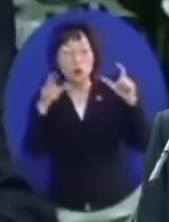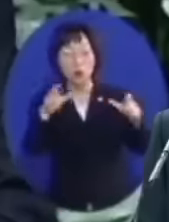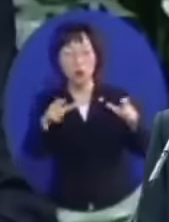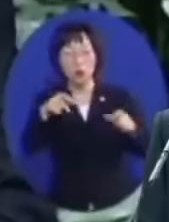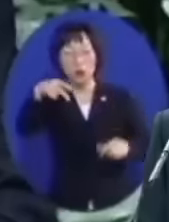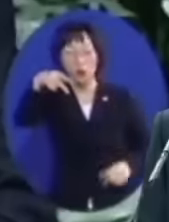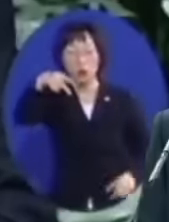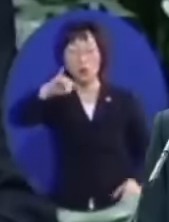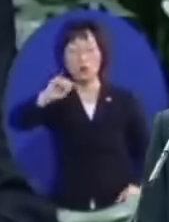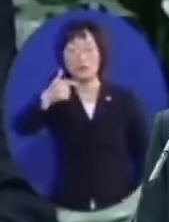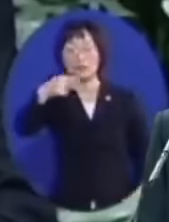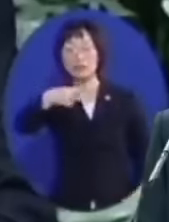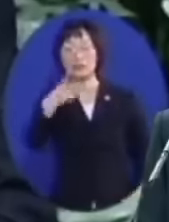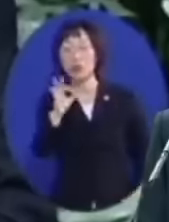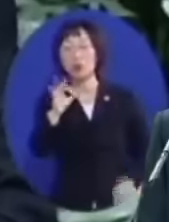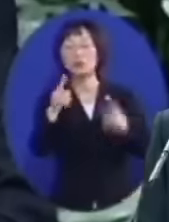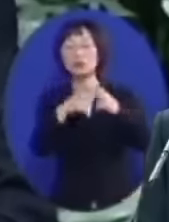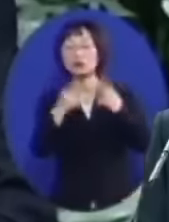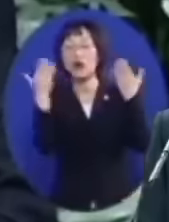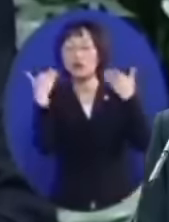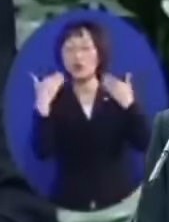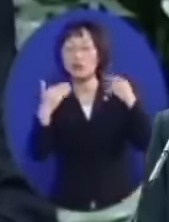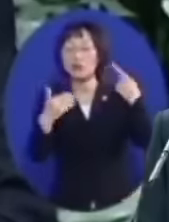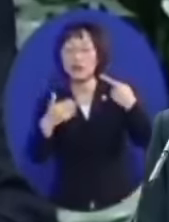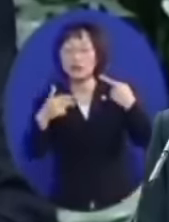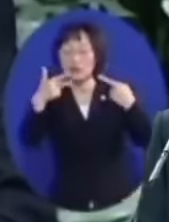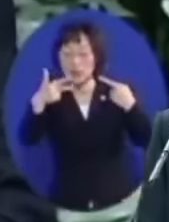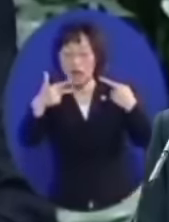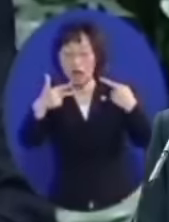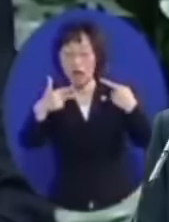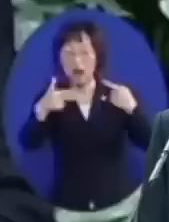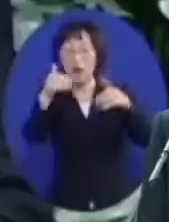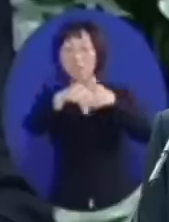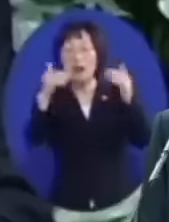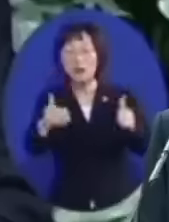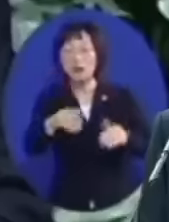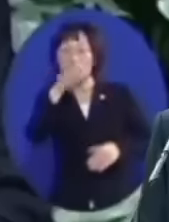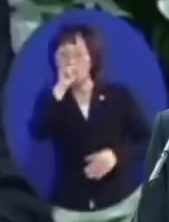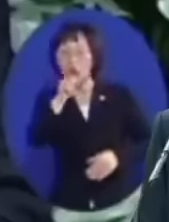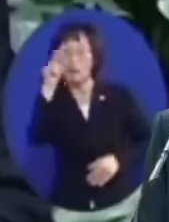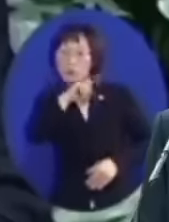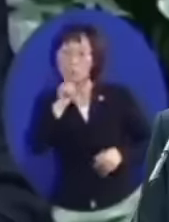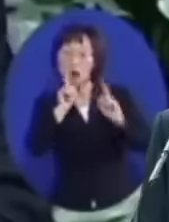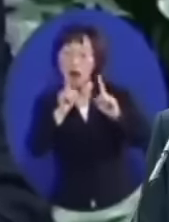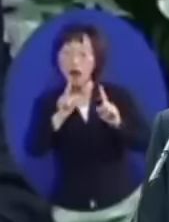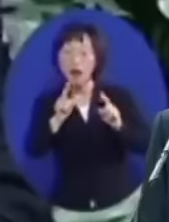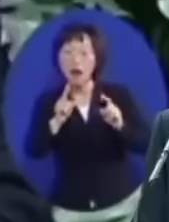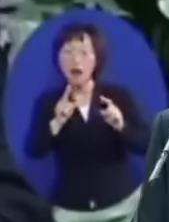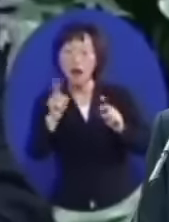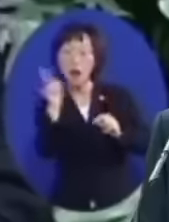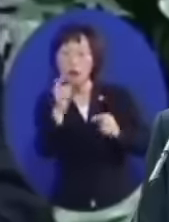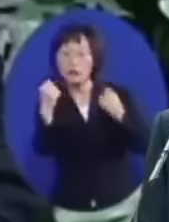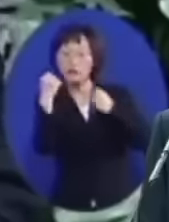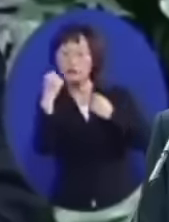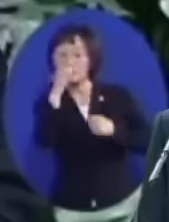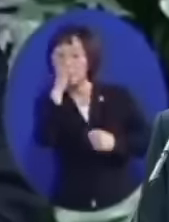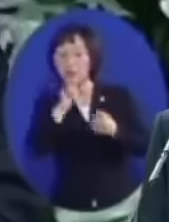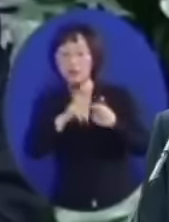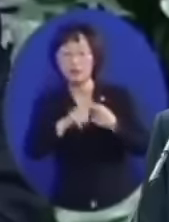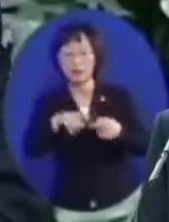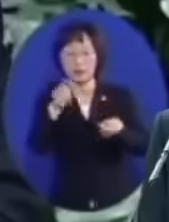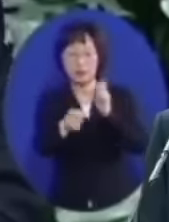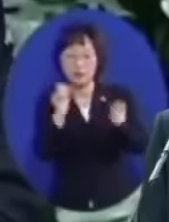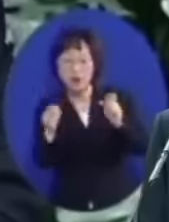신동초등학교 1학년 7반에서는 좋은 말과 나쁜 말이 우리에게 어떤 영향을 줄까에 대해서 양파를 가지고 실험을 했다고